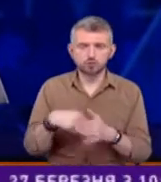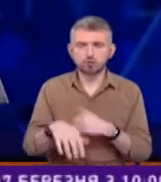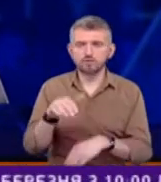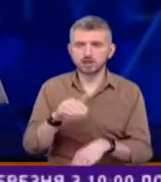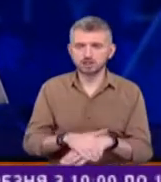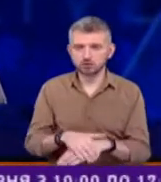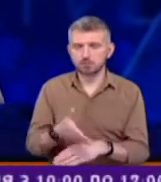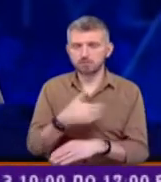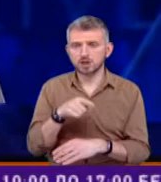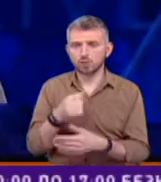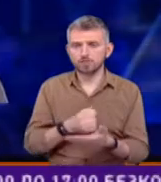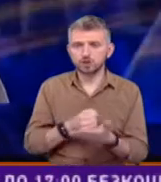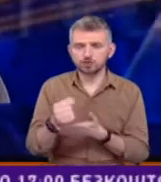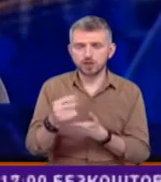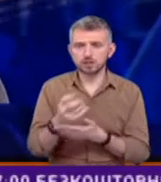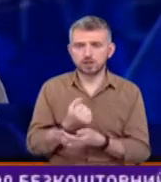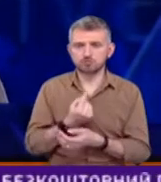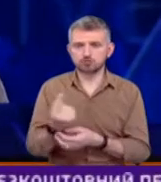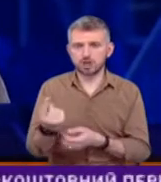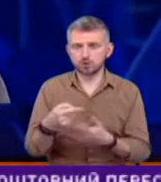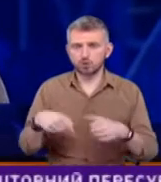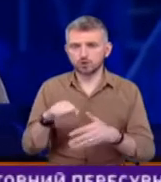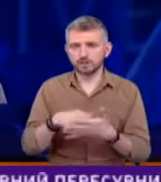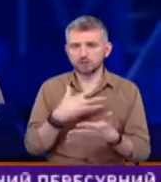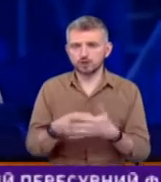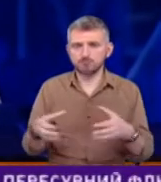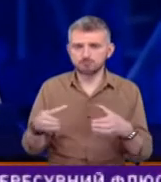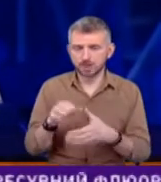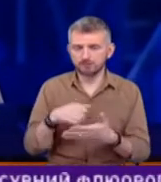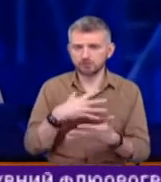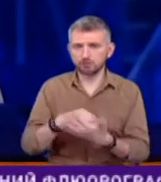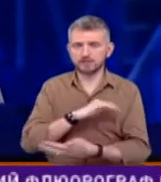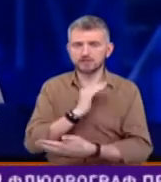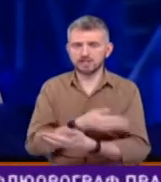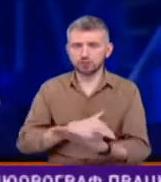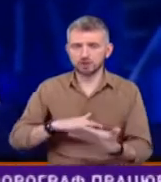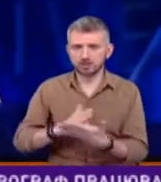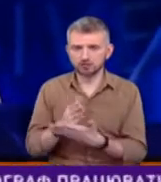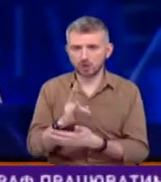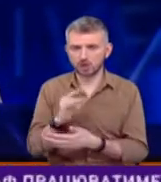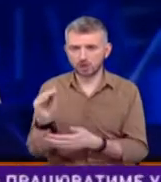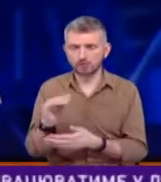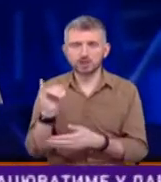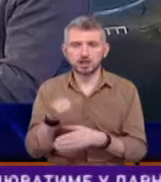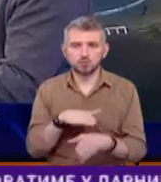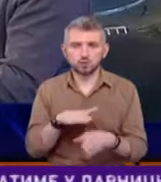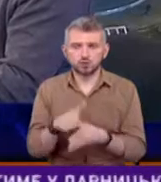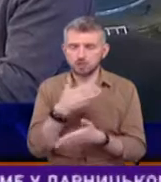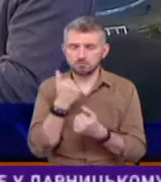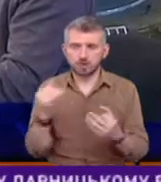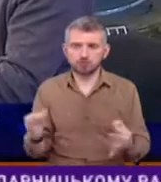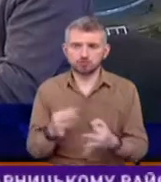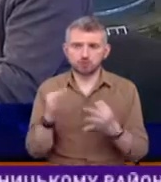фактично ми його висували на мажоритарний округ від своєї партії, від своєї сили політичної, Народного фронту, і абсолютно не мали